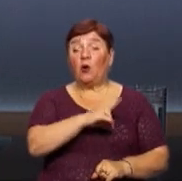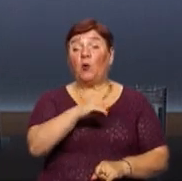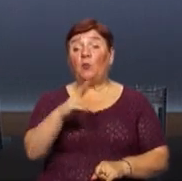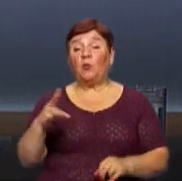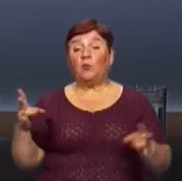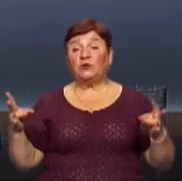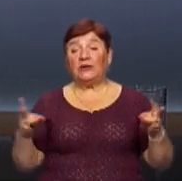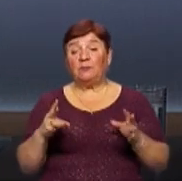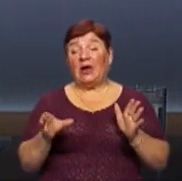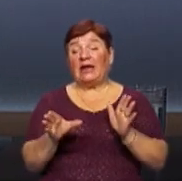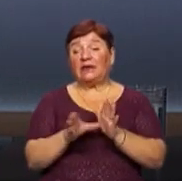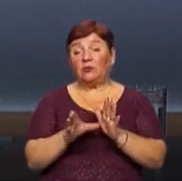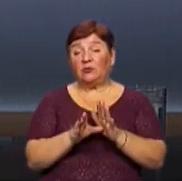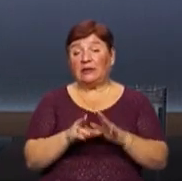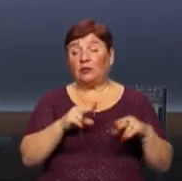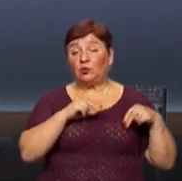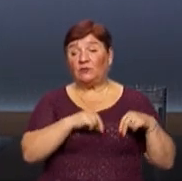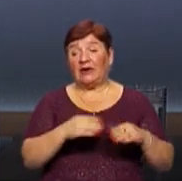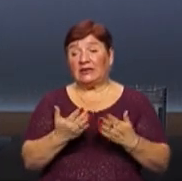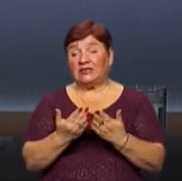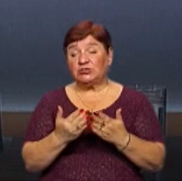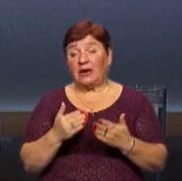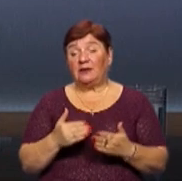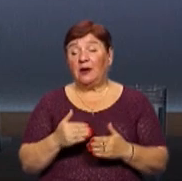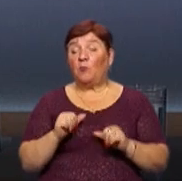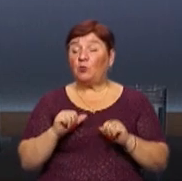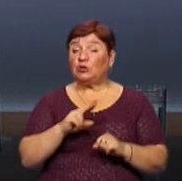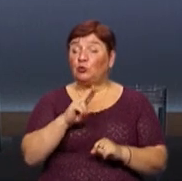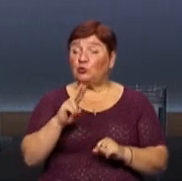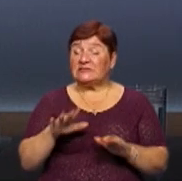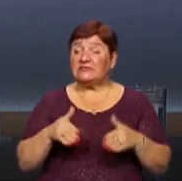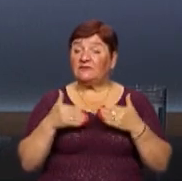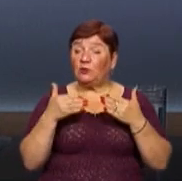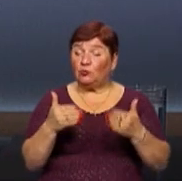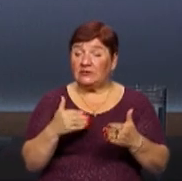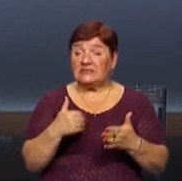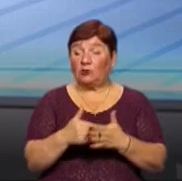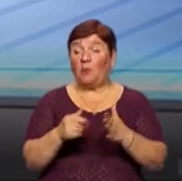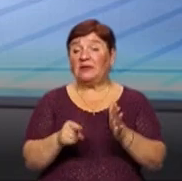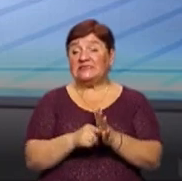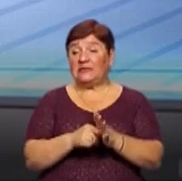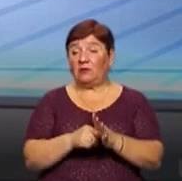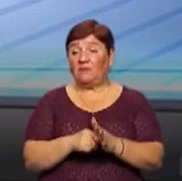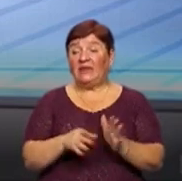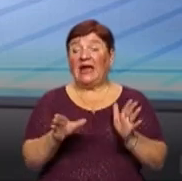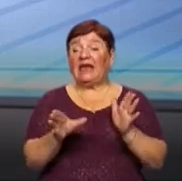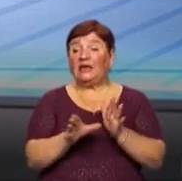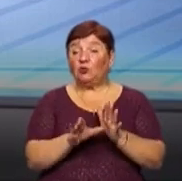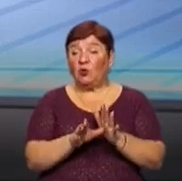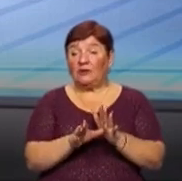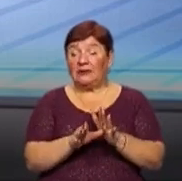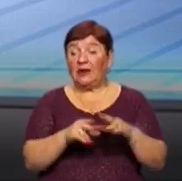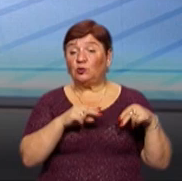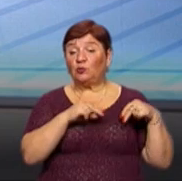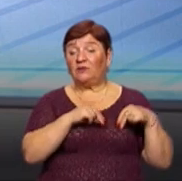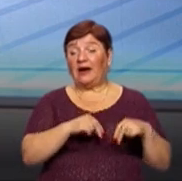потрібно електронна трудова книжка і звернутися до пенсійного фонду з таким проханням? Ну, електронна трудова книжка, вона заноситься зараз